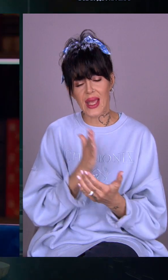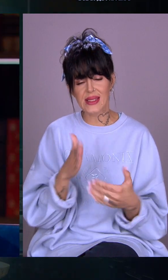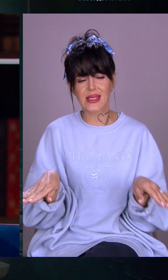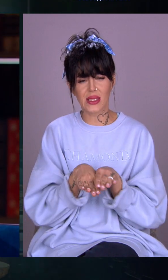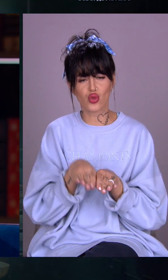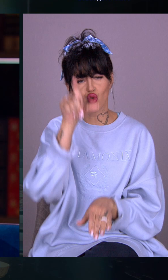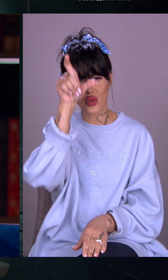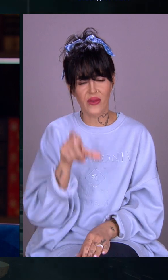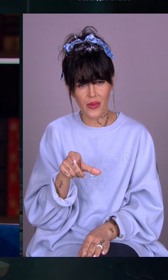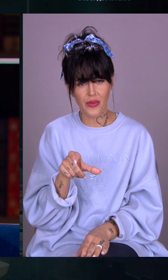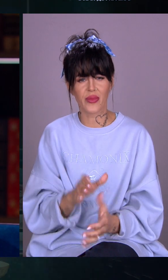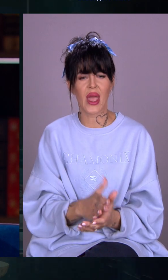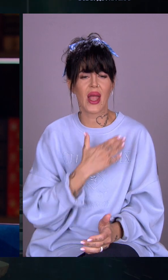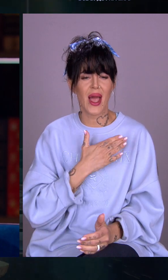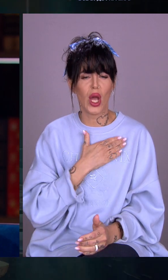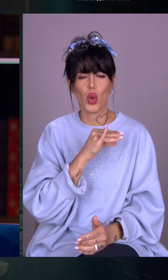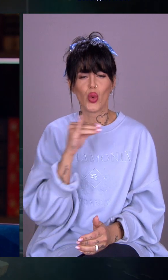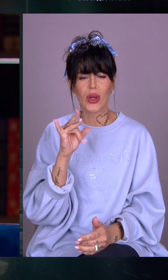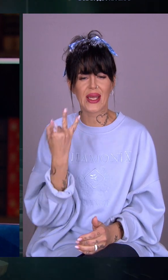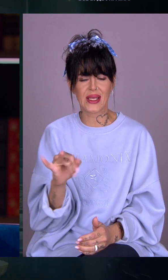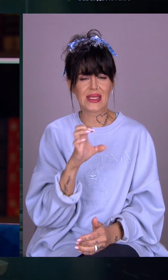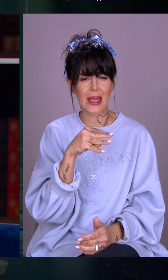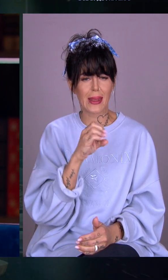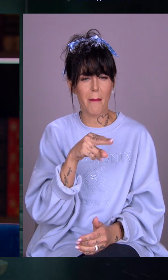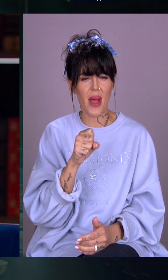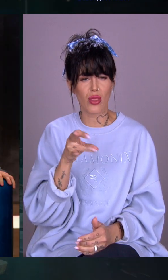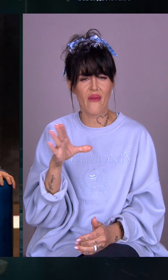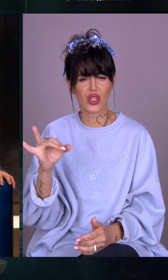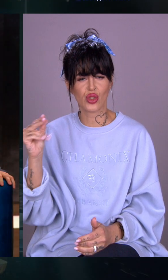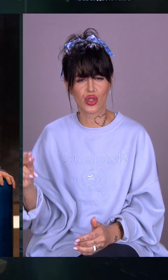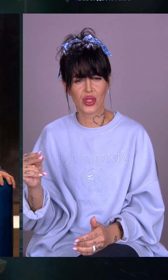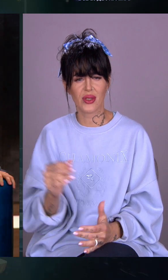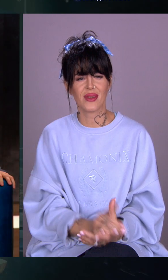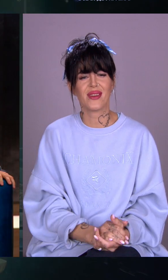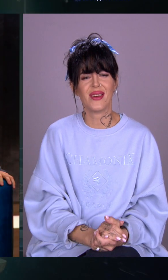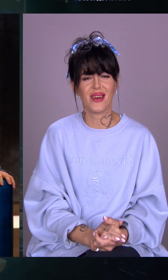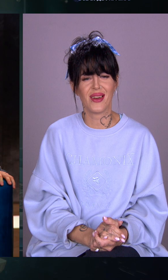Юрій Степанович, якщо дивишся на цю програму, це спеціально для тебе.